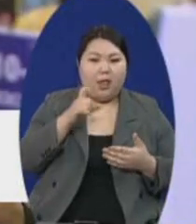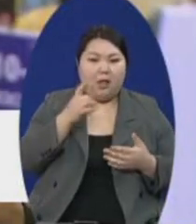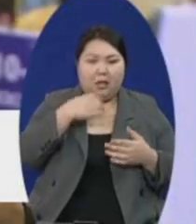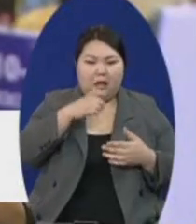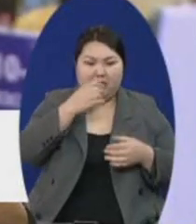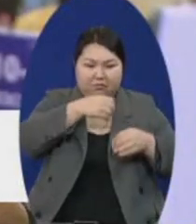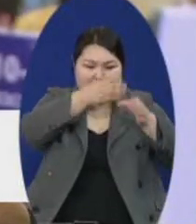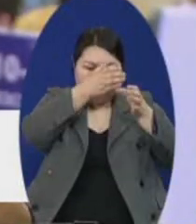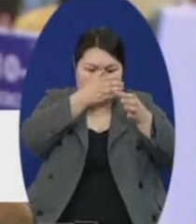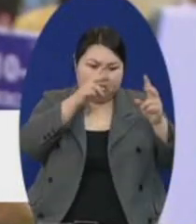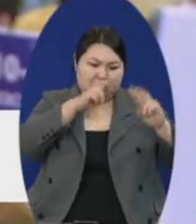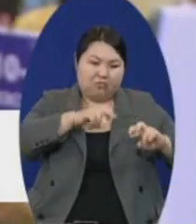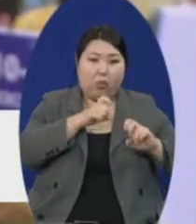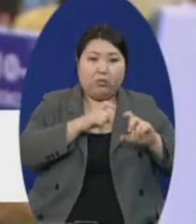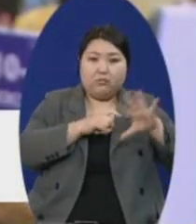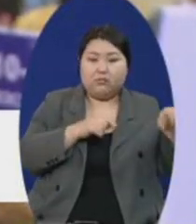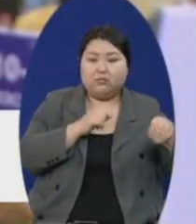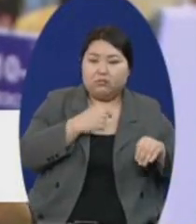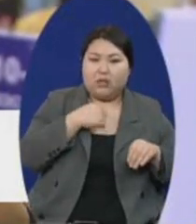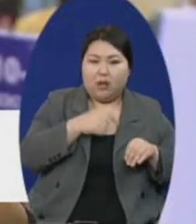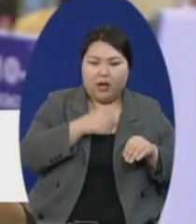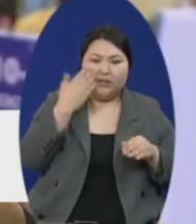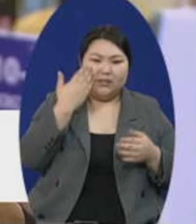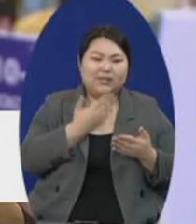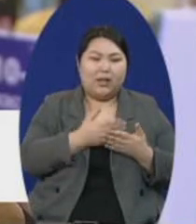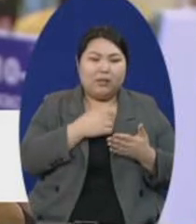дээр үндэслээд